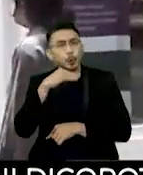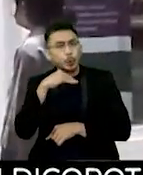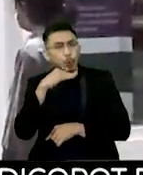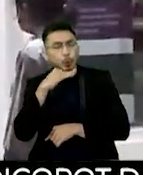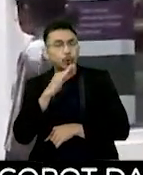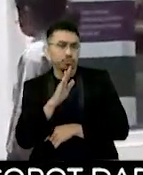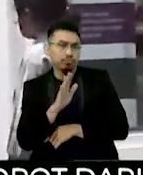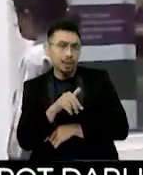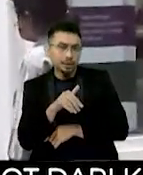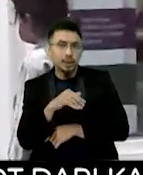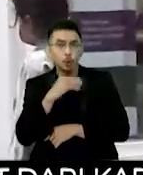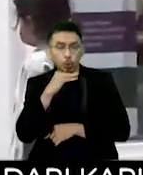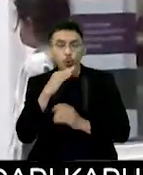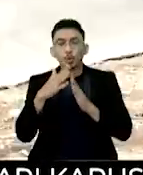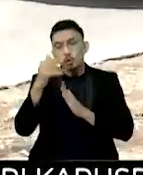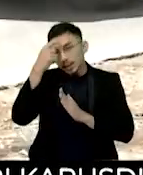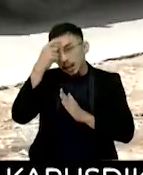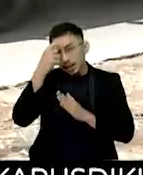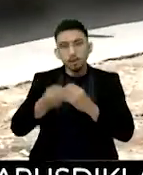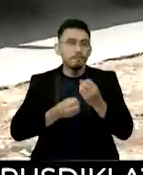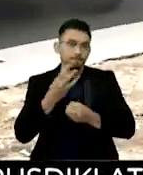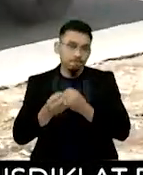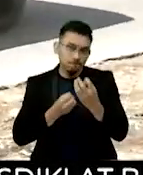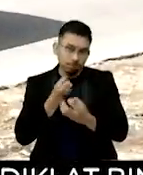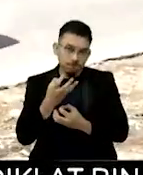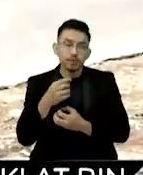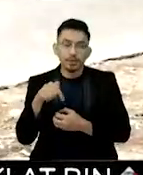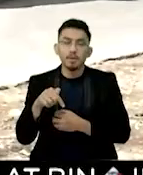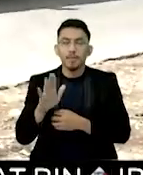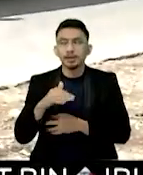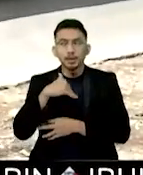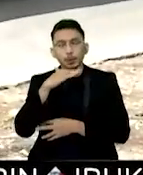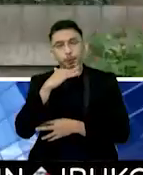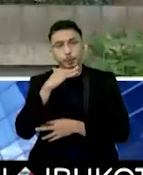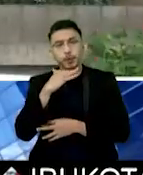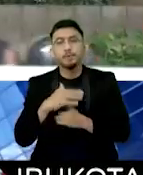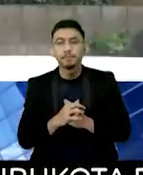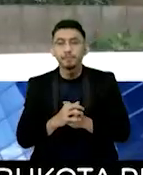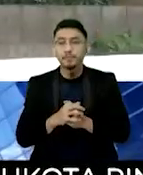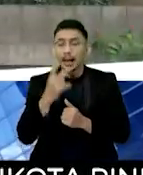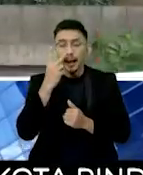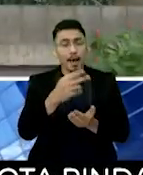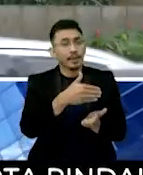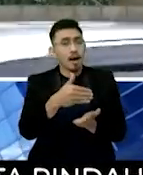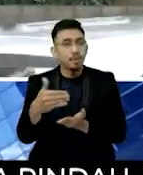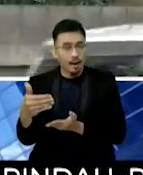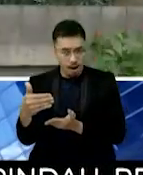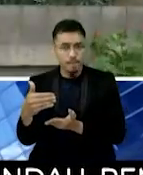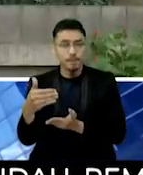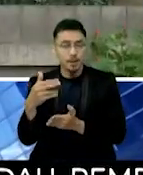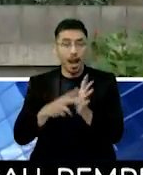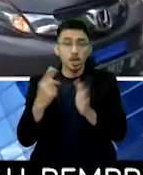Sari Asih Ciputat Tangerang Selatan. Namun jika kita melihat bahwa dari data nasional setidaknya pada